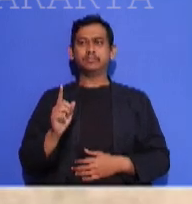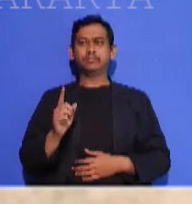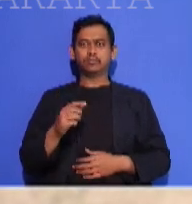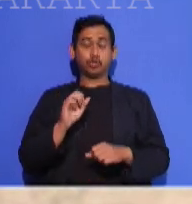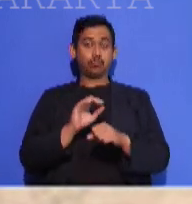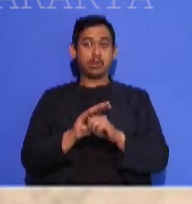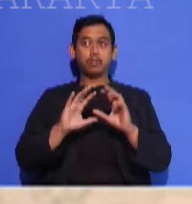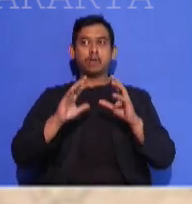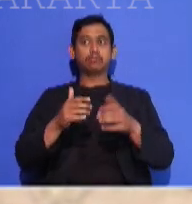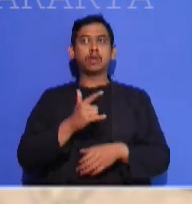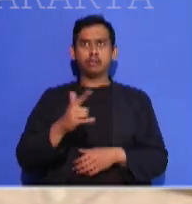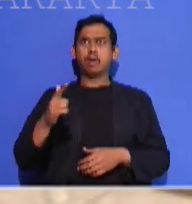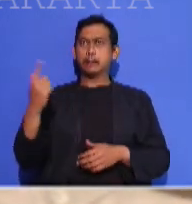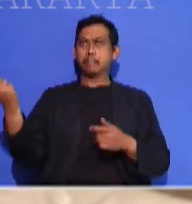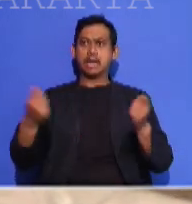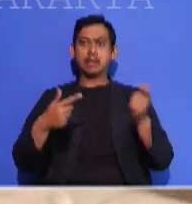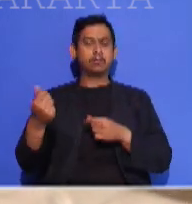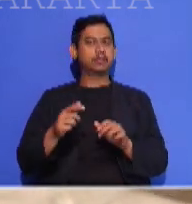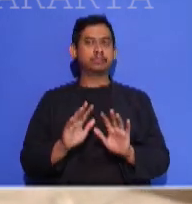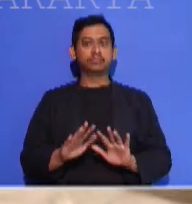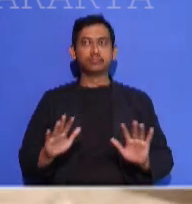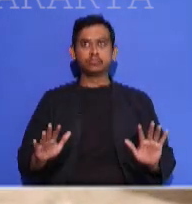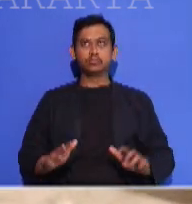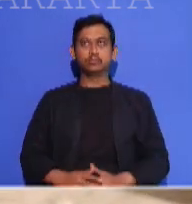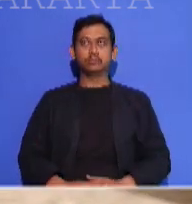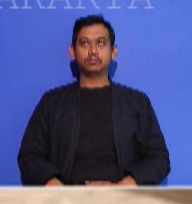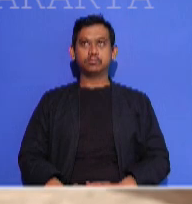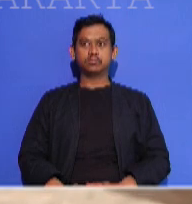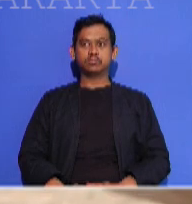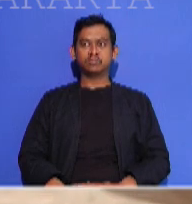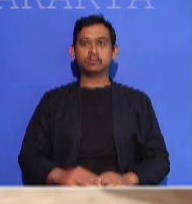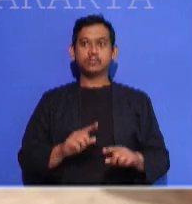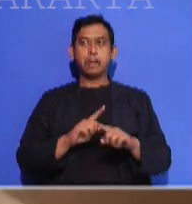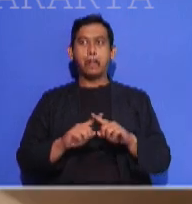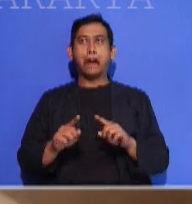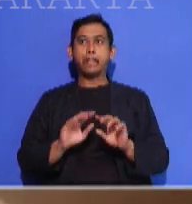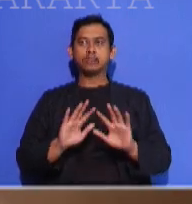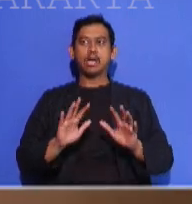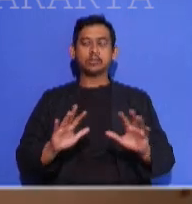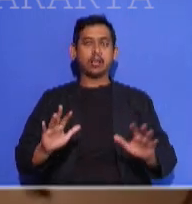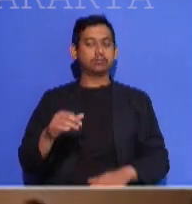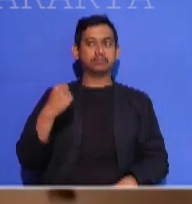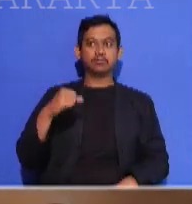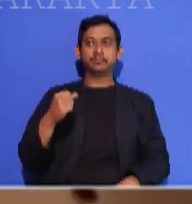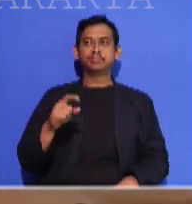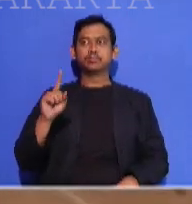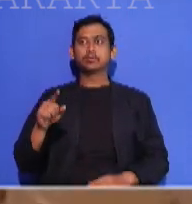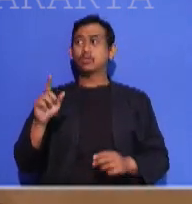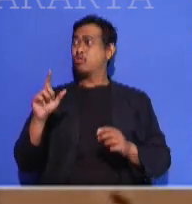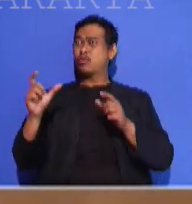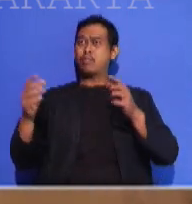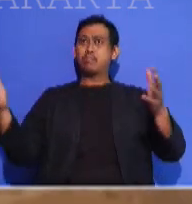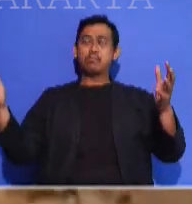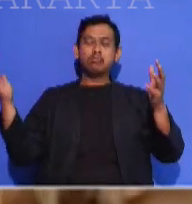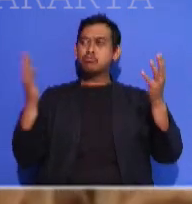Prasasat Simbah Tukirah ugi ngantos mboten saged nando barang jalaran saking kathahipun panyuwunan. Kangge damel